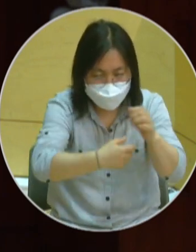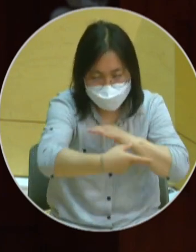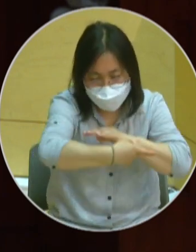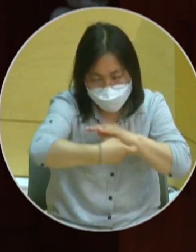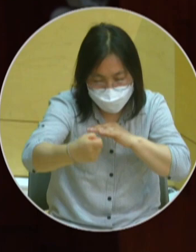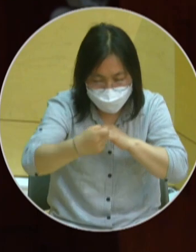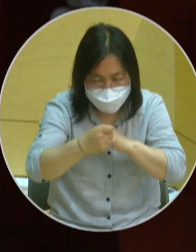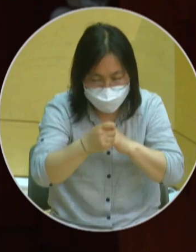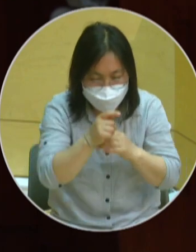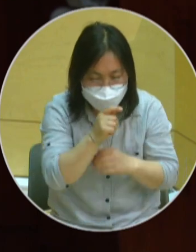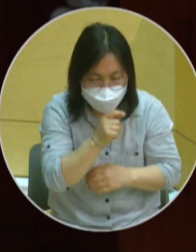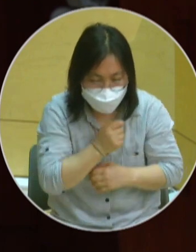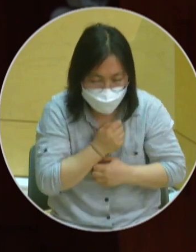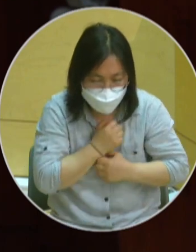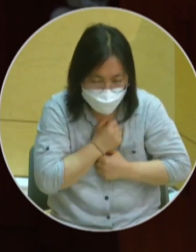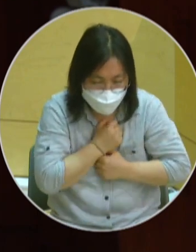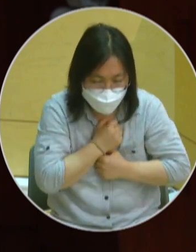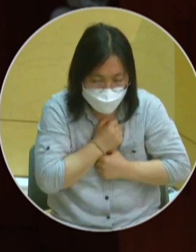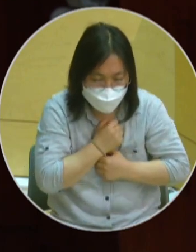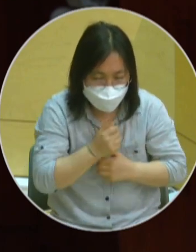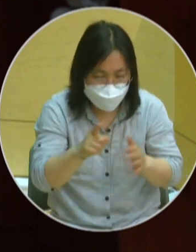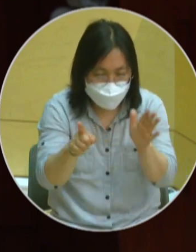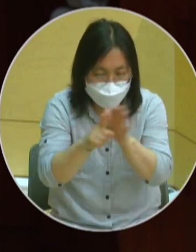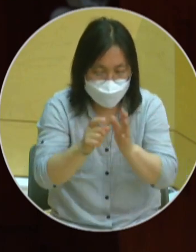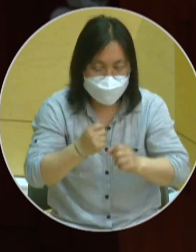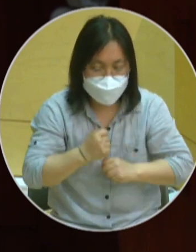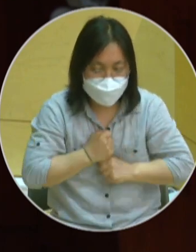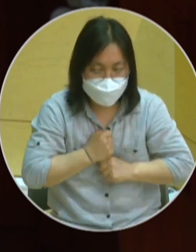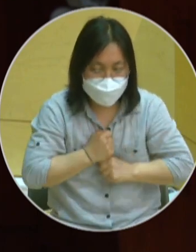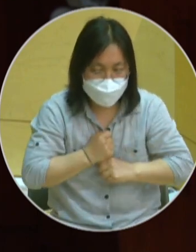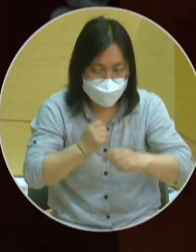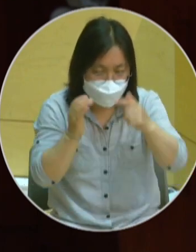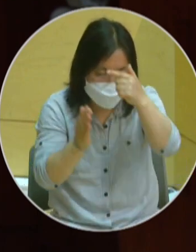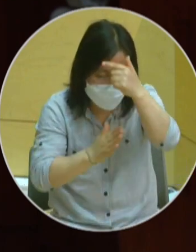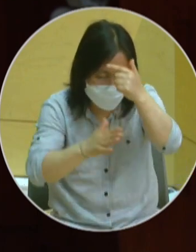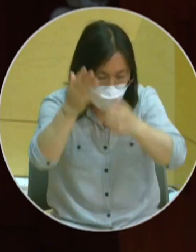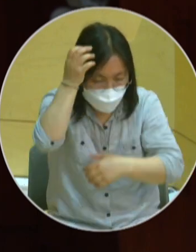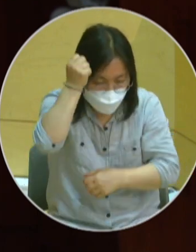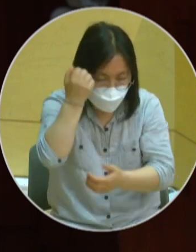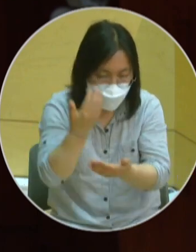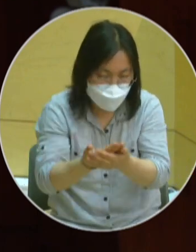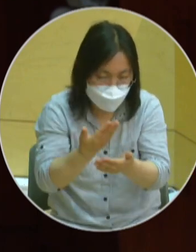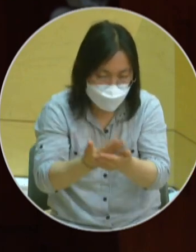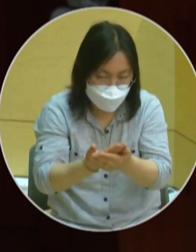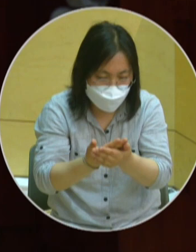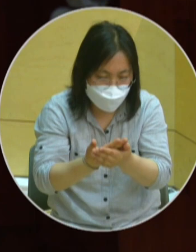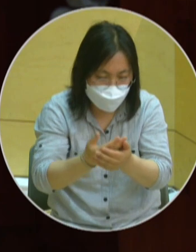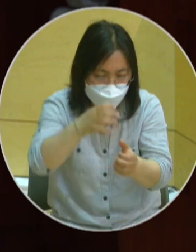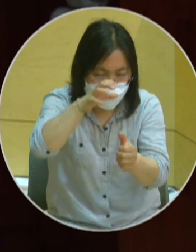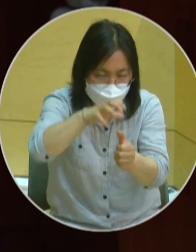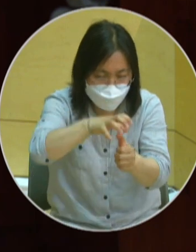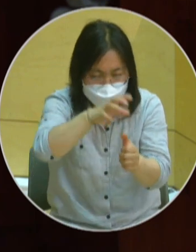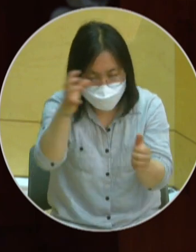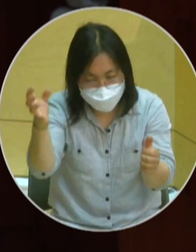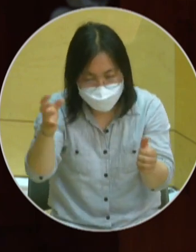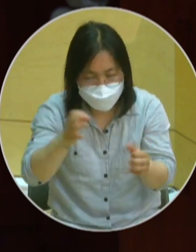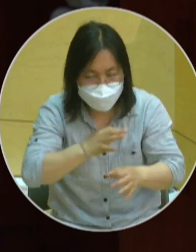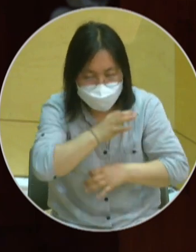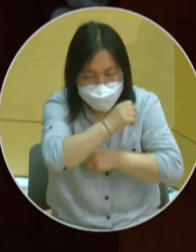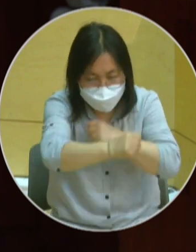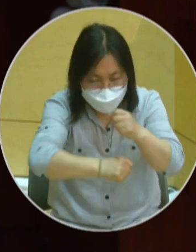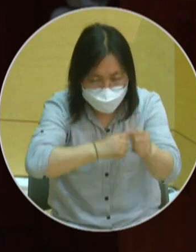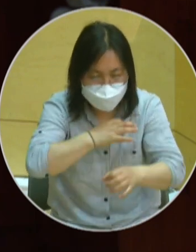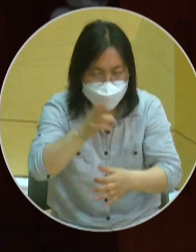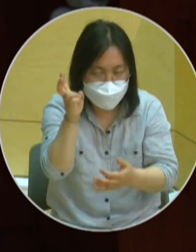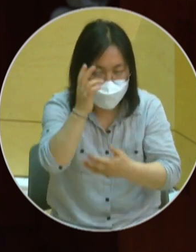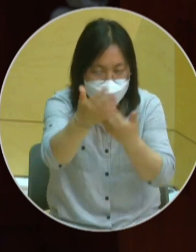빼앗기고 숨죽여 믿음 지키는 동포들을 기억하시고 이들이 억압에서 벗어나 목청껏 하나님 찬양할 날을